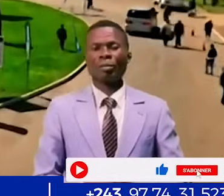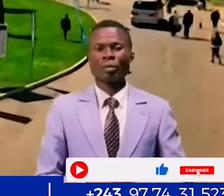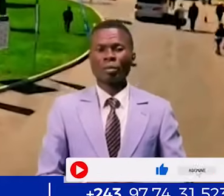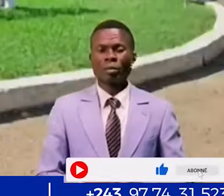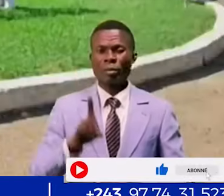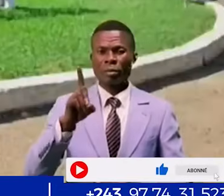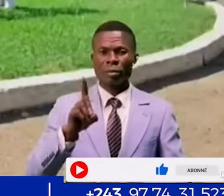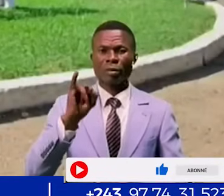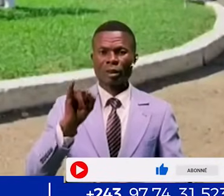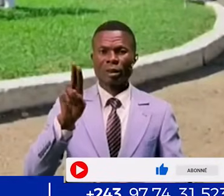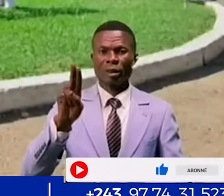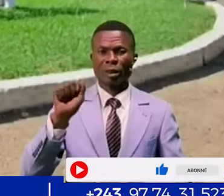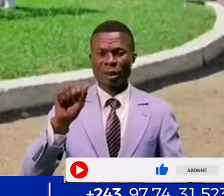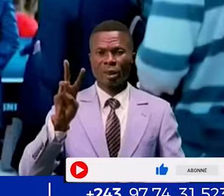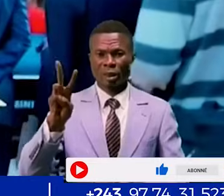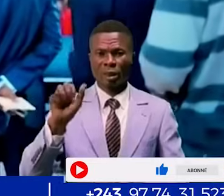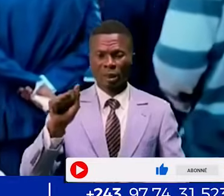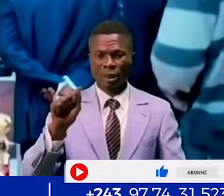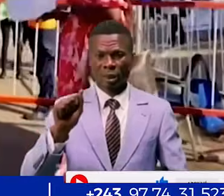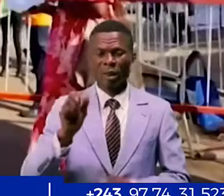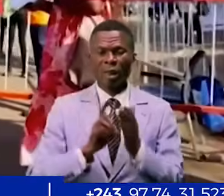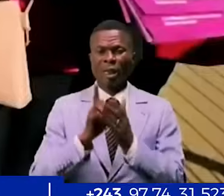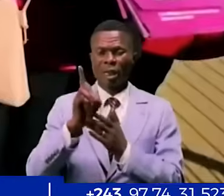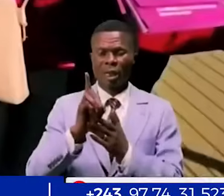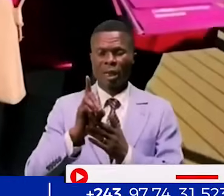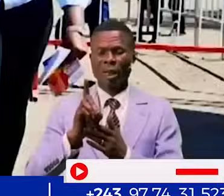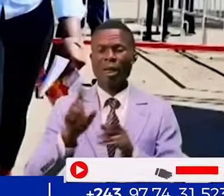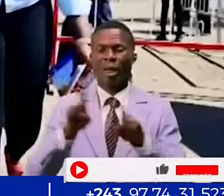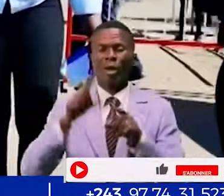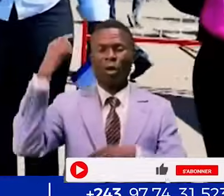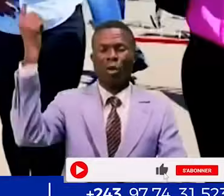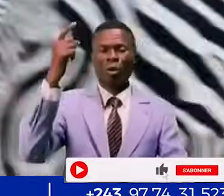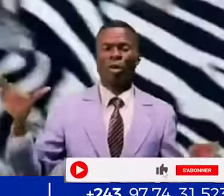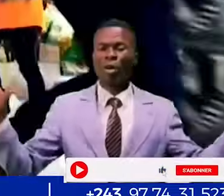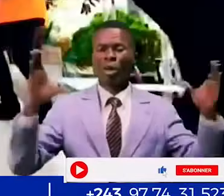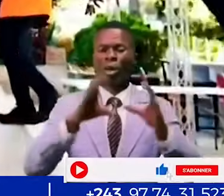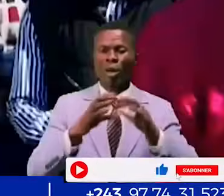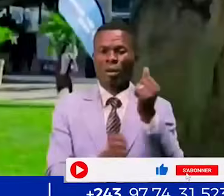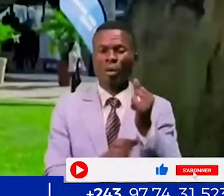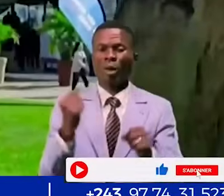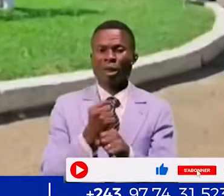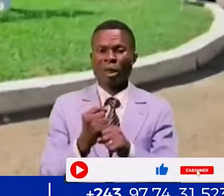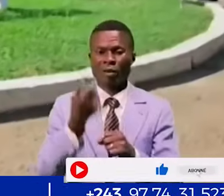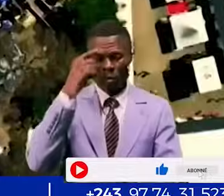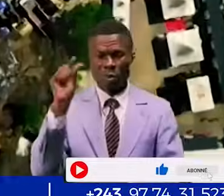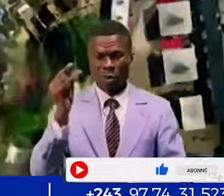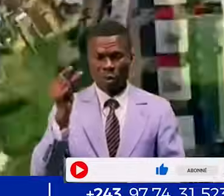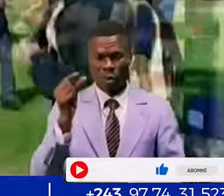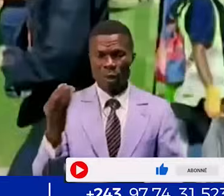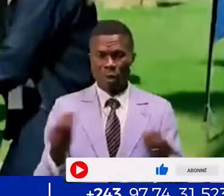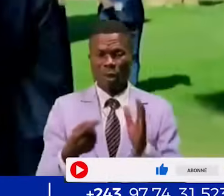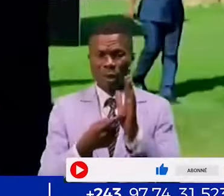DRC Mining Week, un événement à la dimension planétaire qui rassemble le monde du secteur minier, ce qui